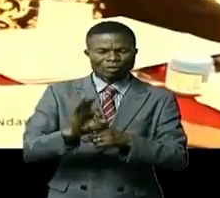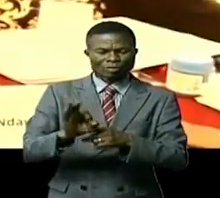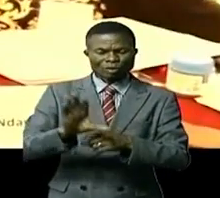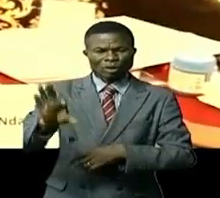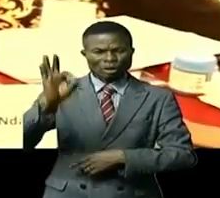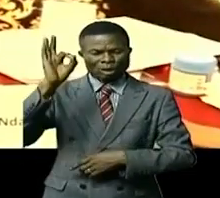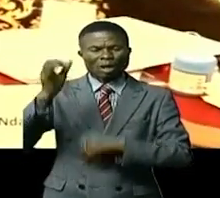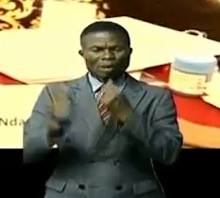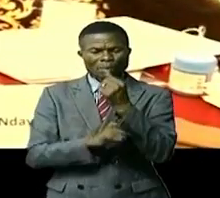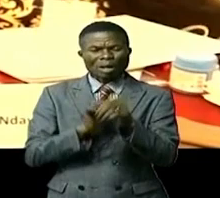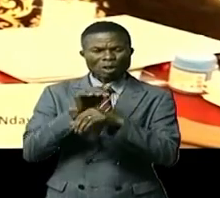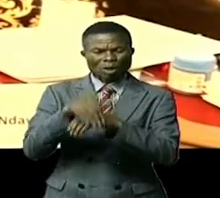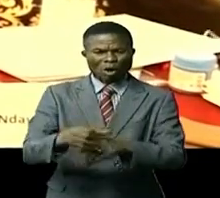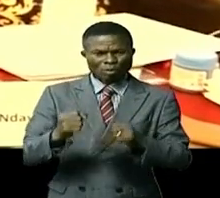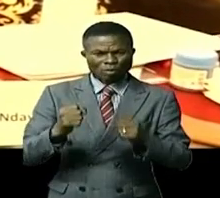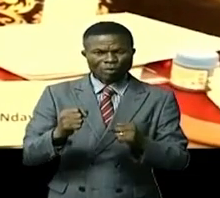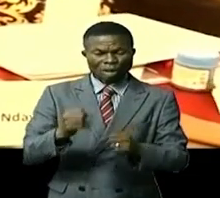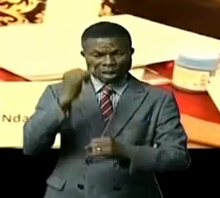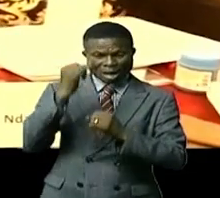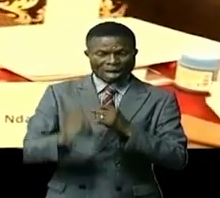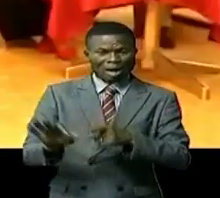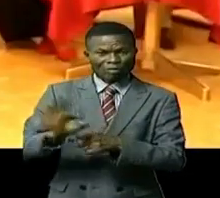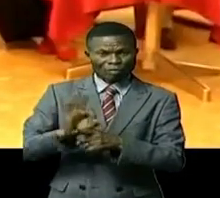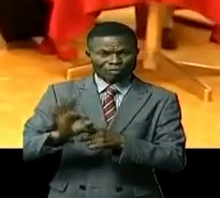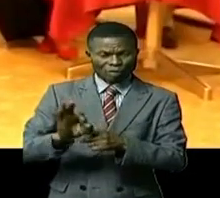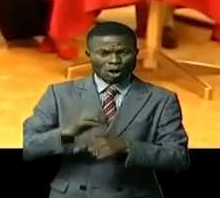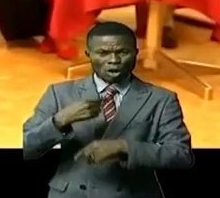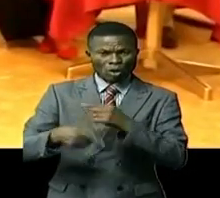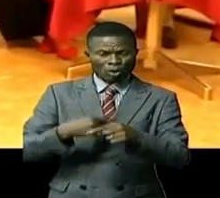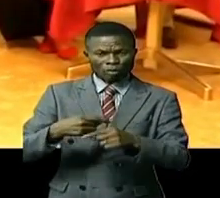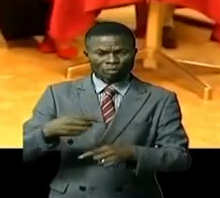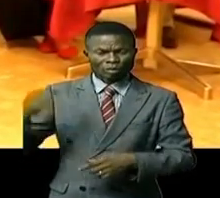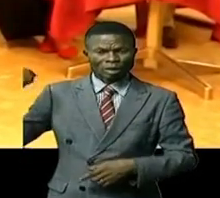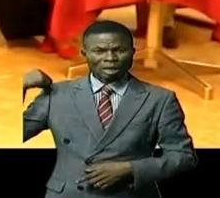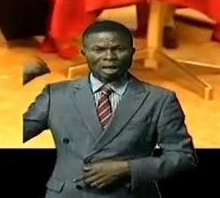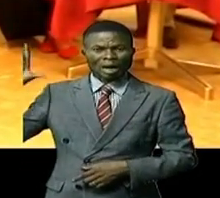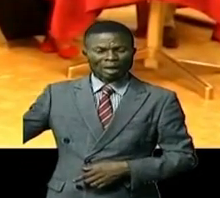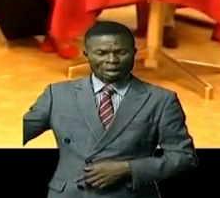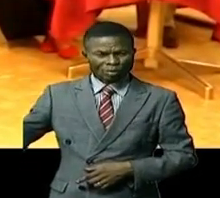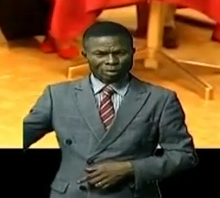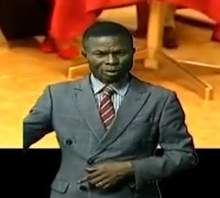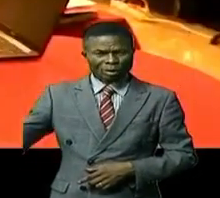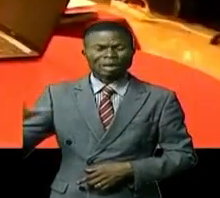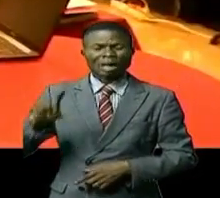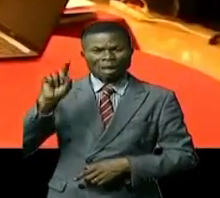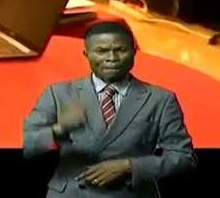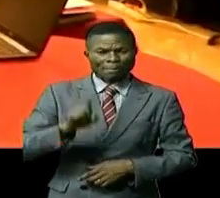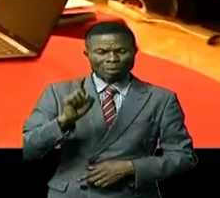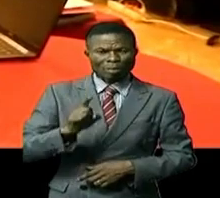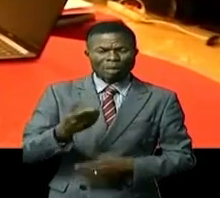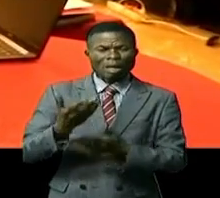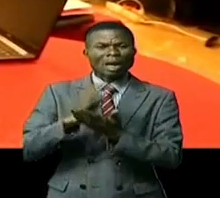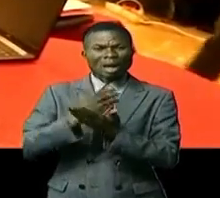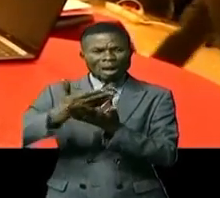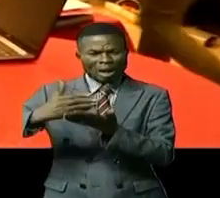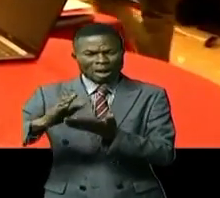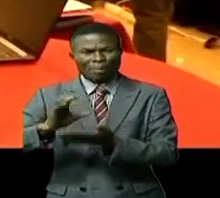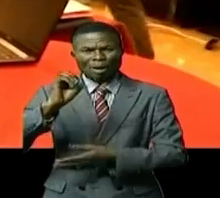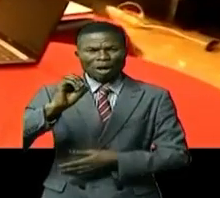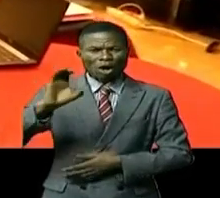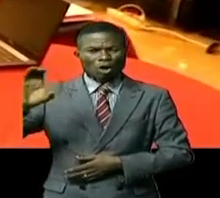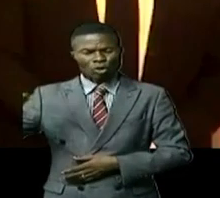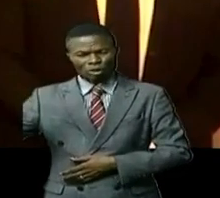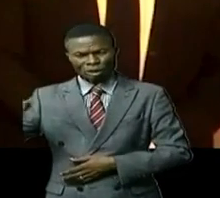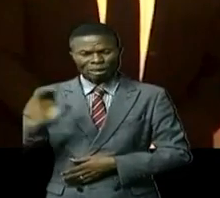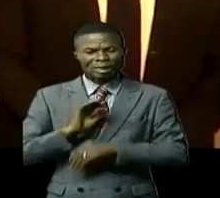y participer vivement. Au terme de cette journée du lancement, Gabriel Loubiba dévoile la part de l'OCC dans le plan ambitieux du